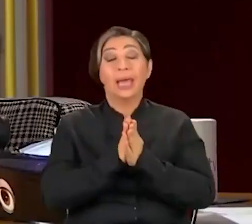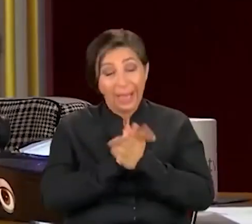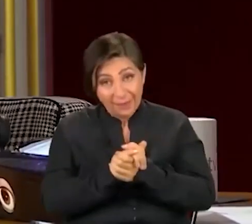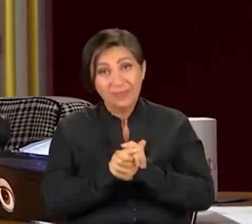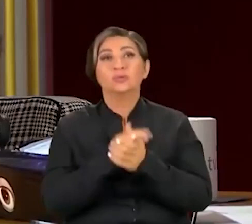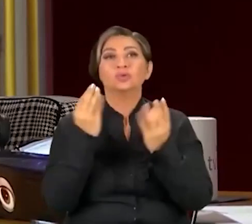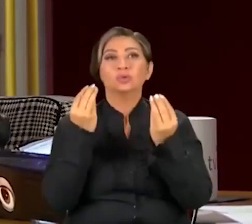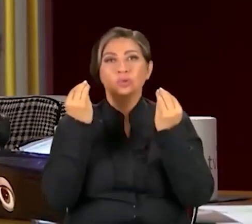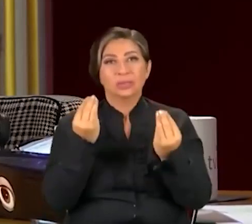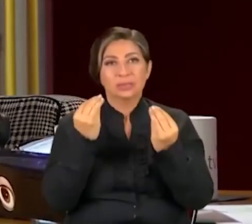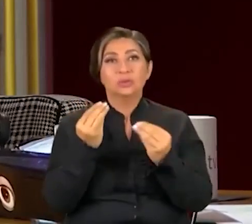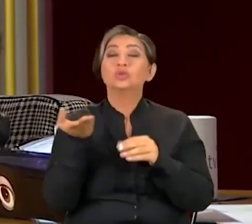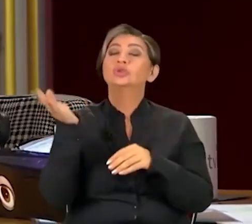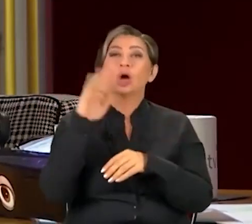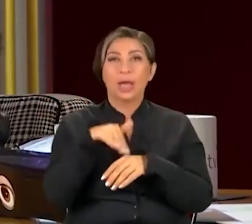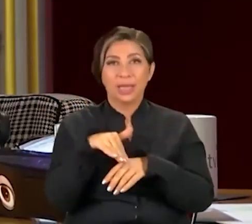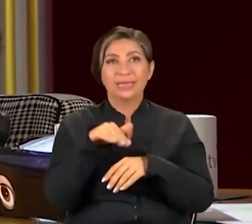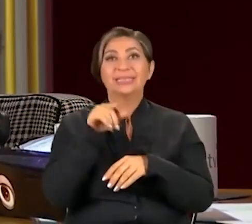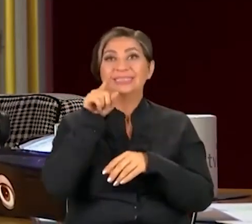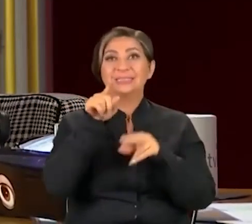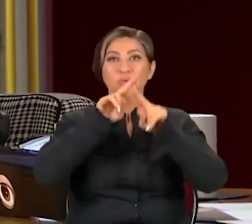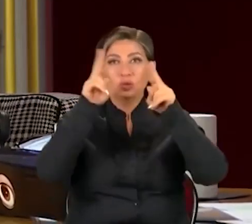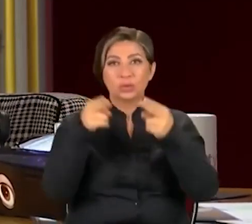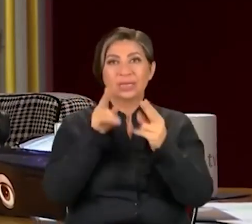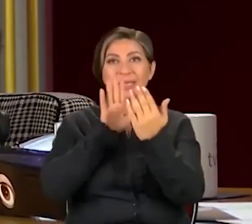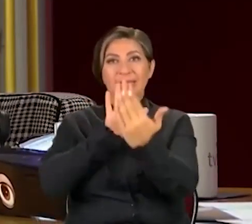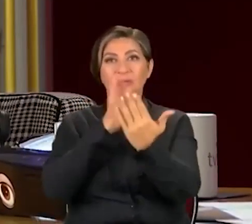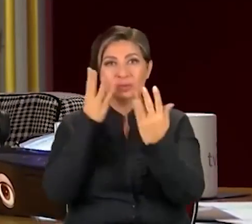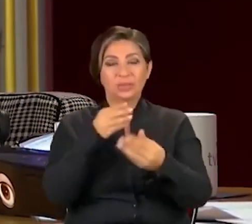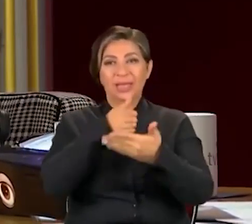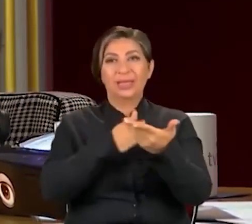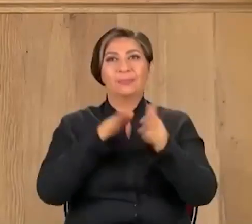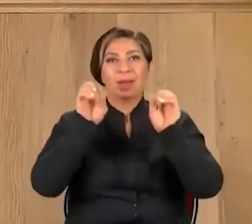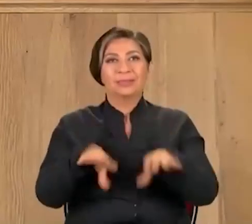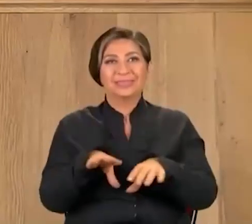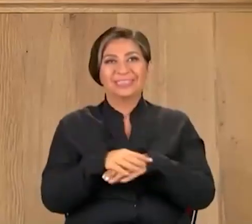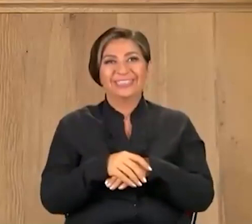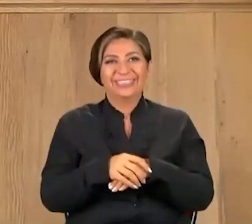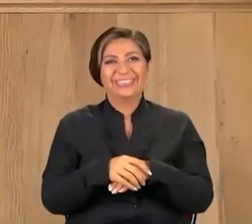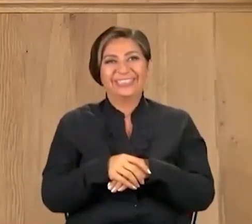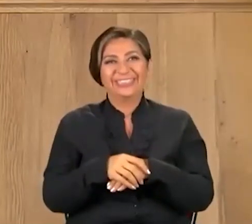çok güzeldi. Sonra sizin dükkanın karşısı olunca yarıda kestik.